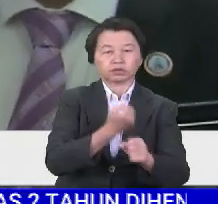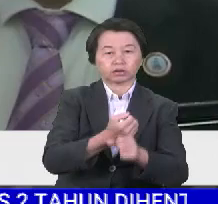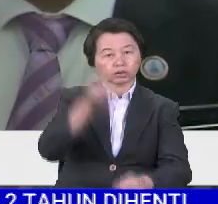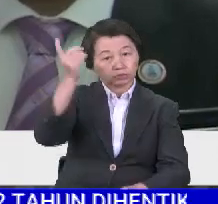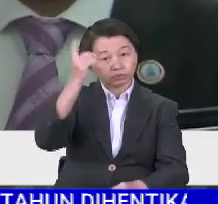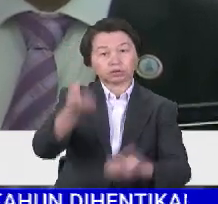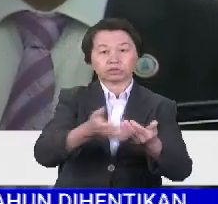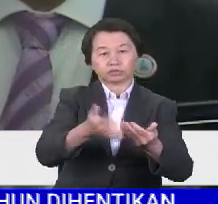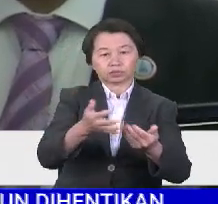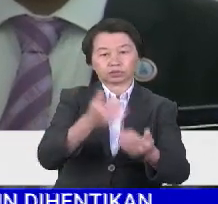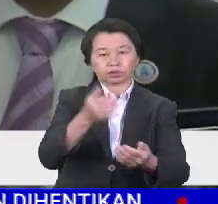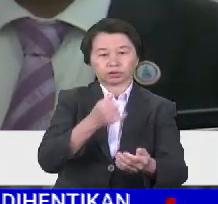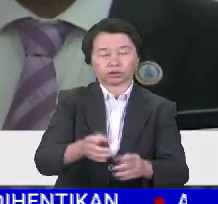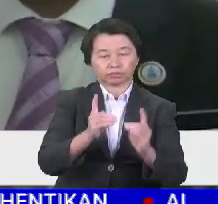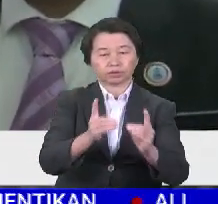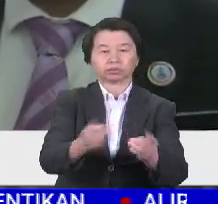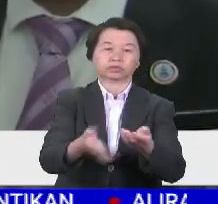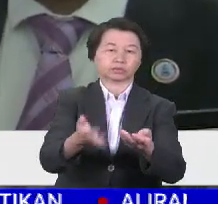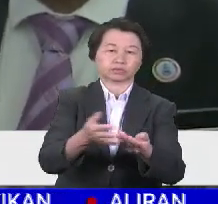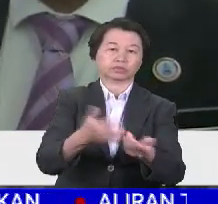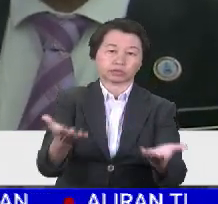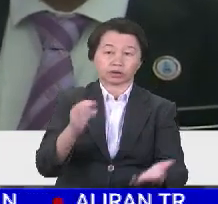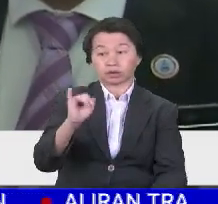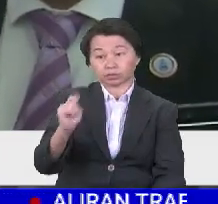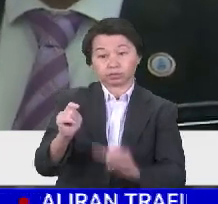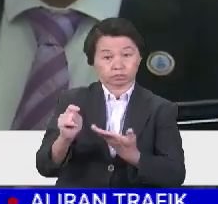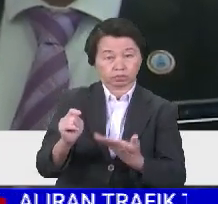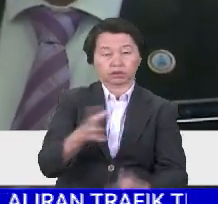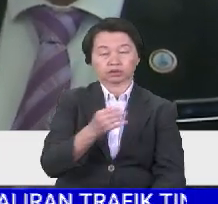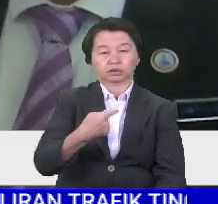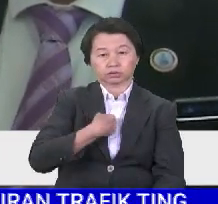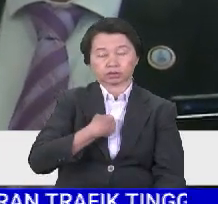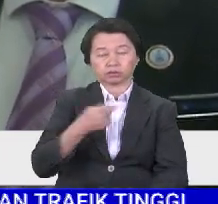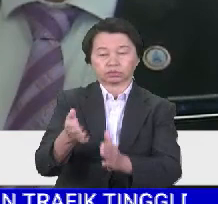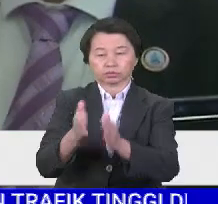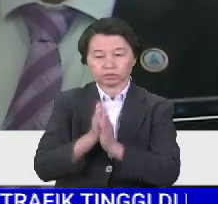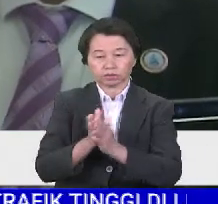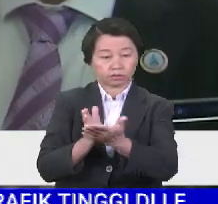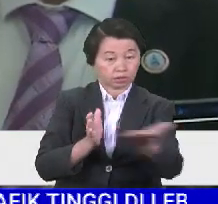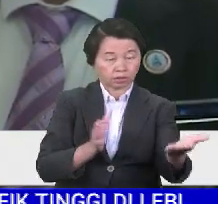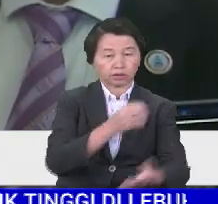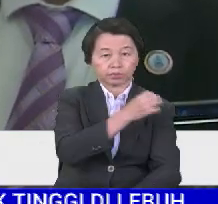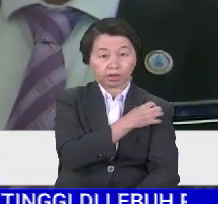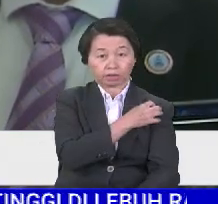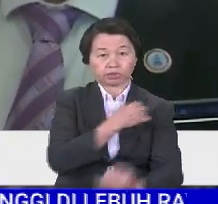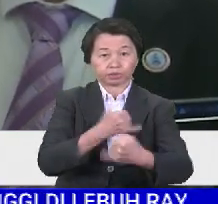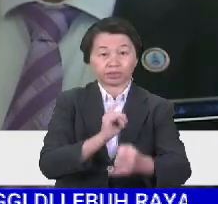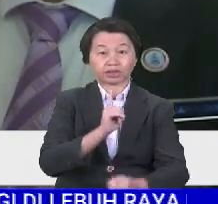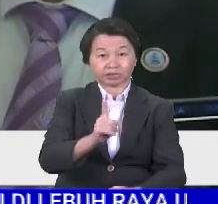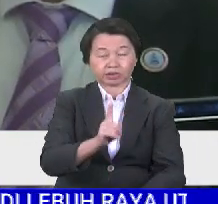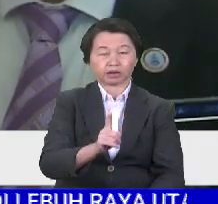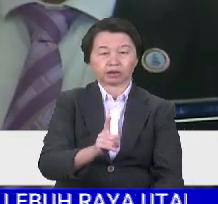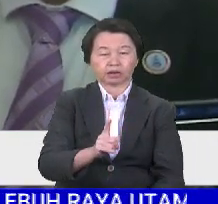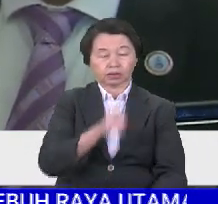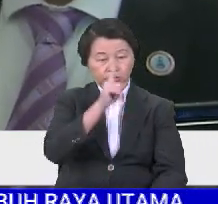dakwah, malah urusan pendidikan. Dan saya juga meminta mereka untuk